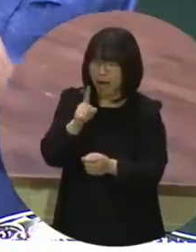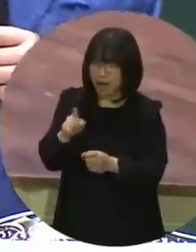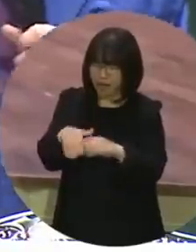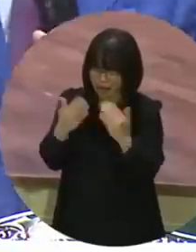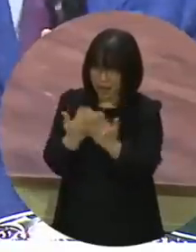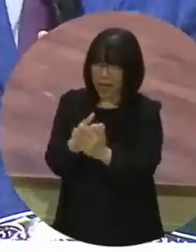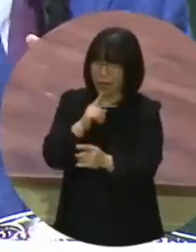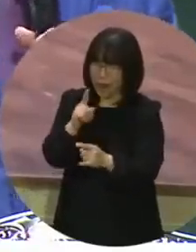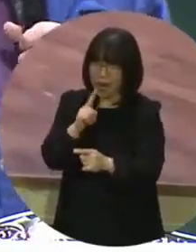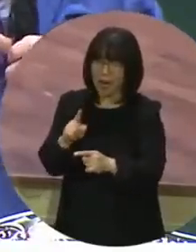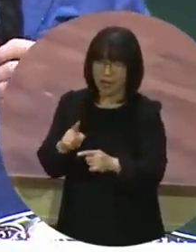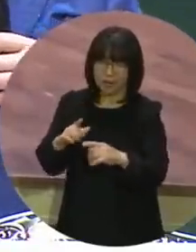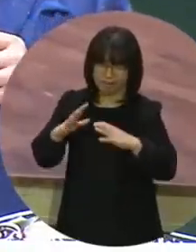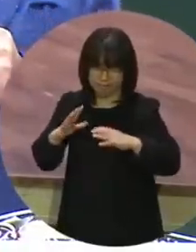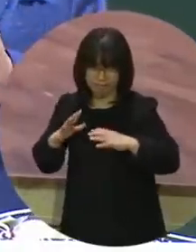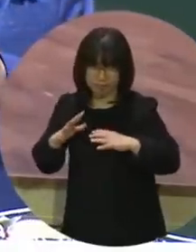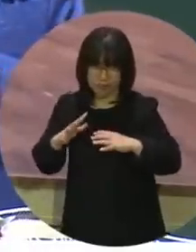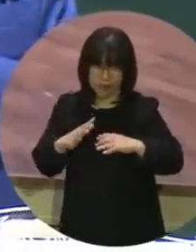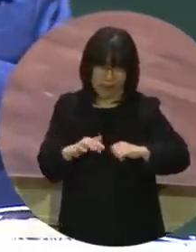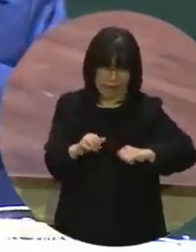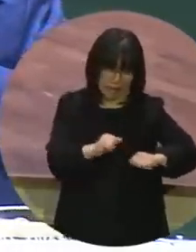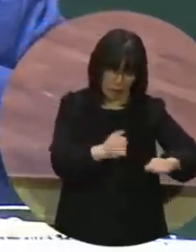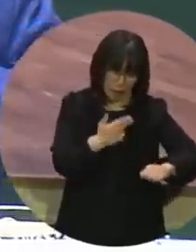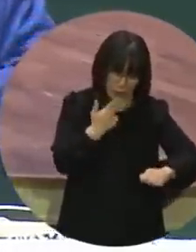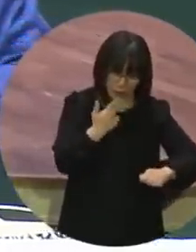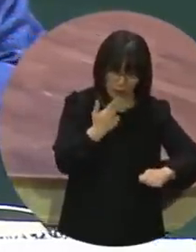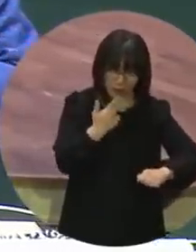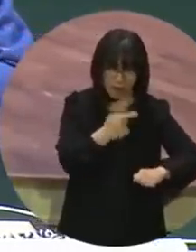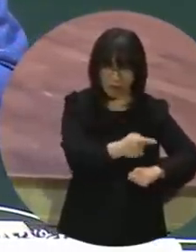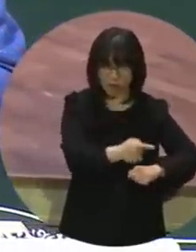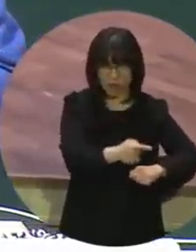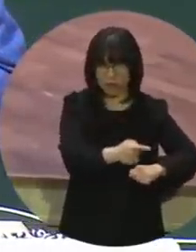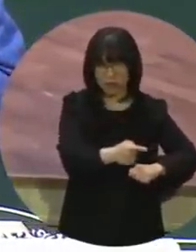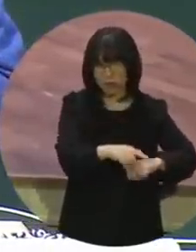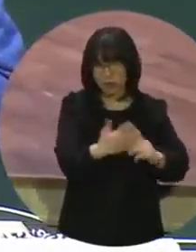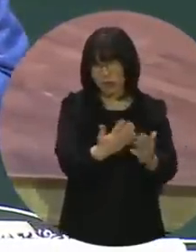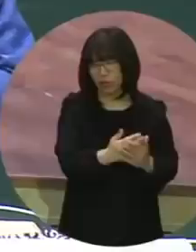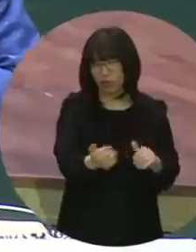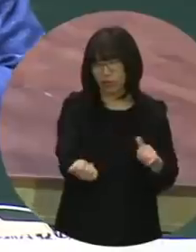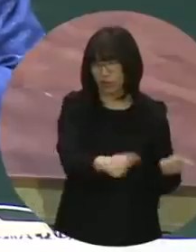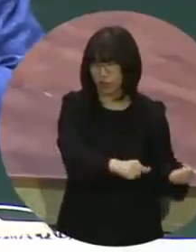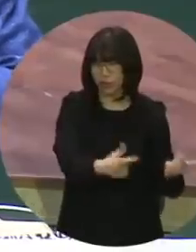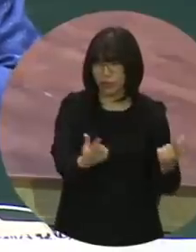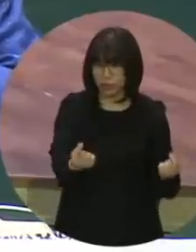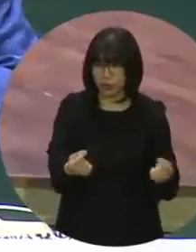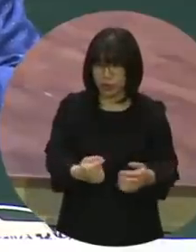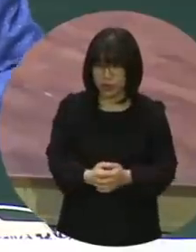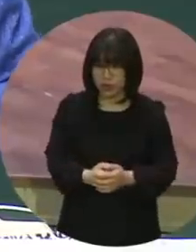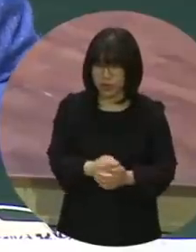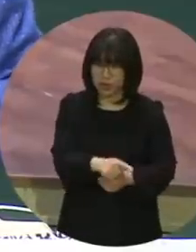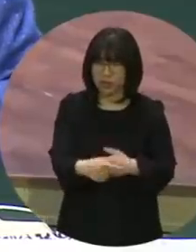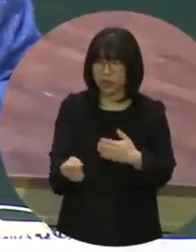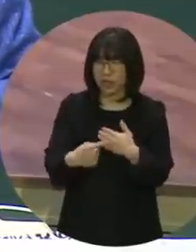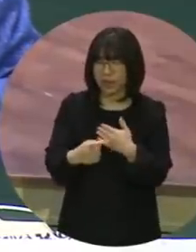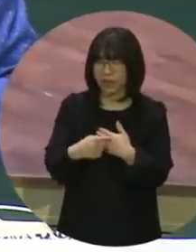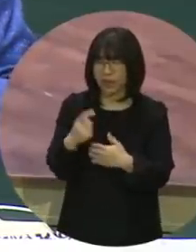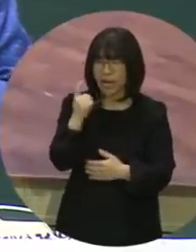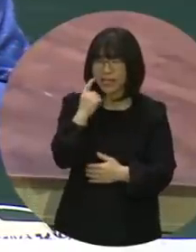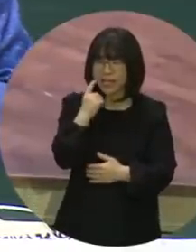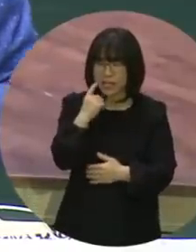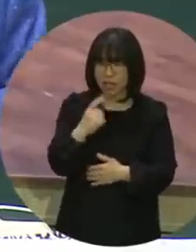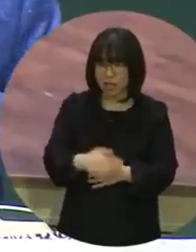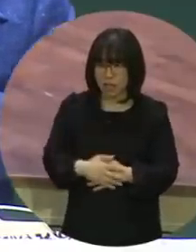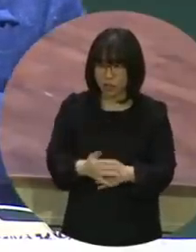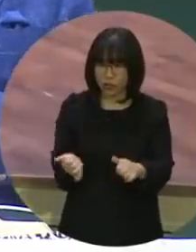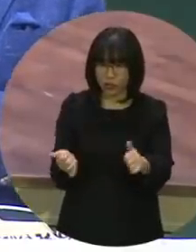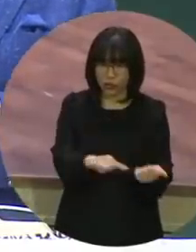기차게 잘해. 말은 잘하는데 행동이 없는 것은 그거는 없는 거예요. 그건 가짜예요. 죽은